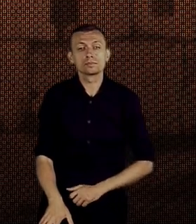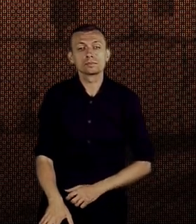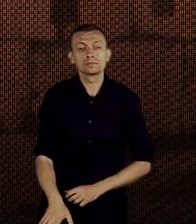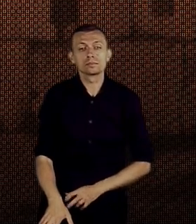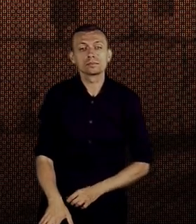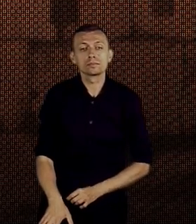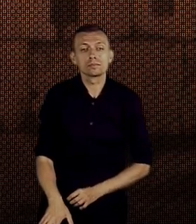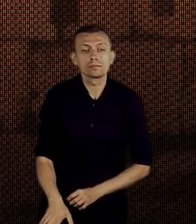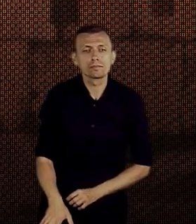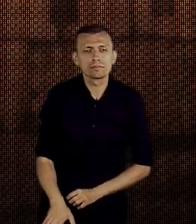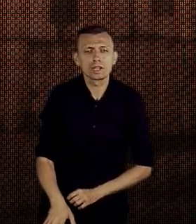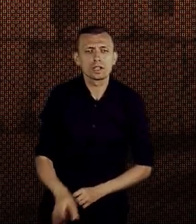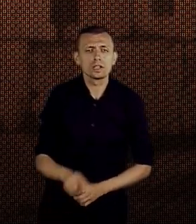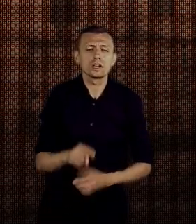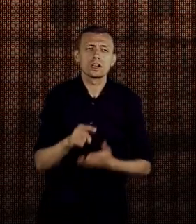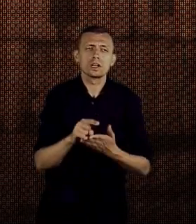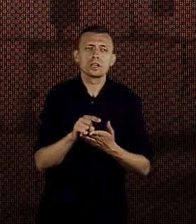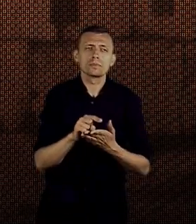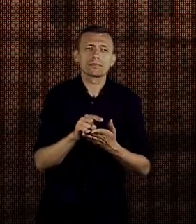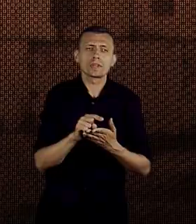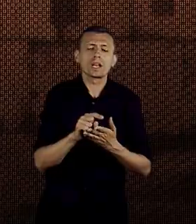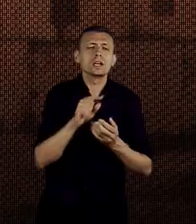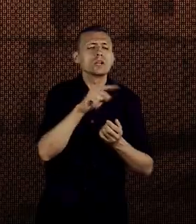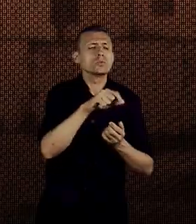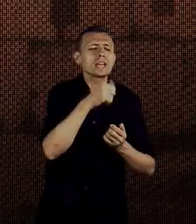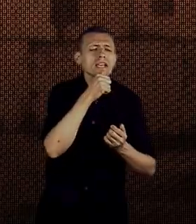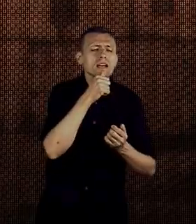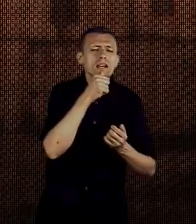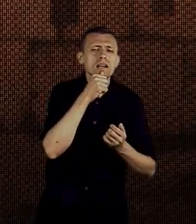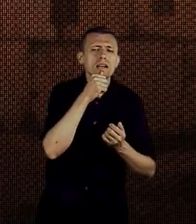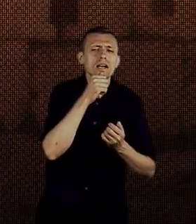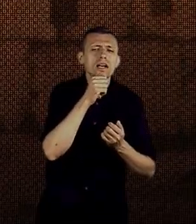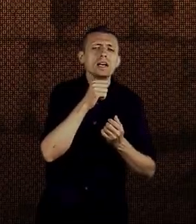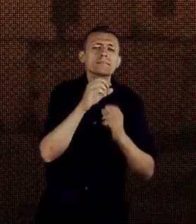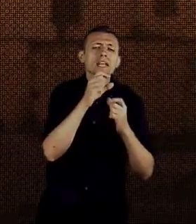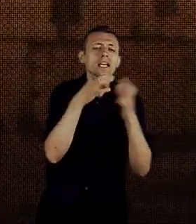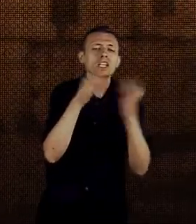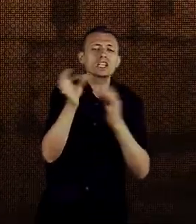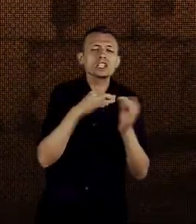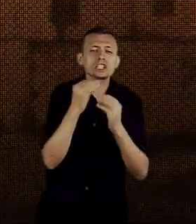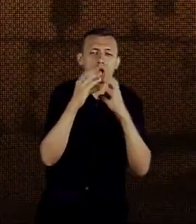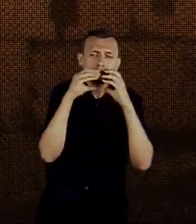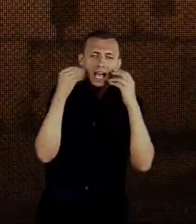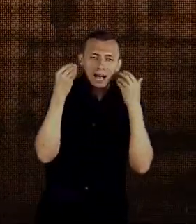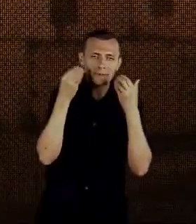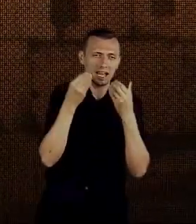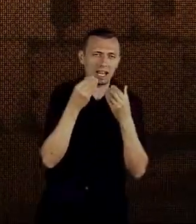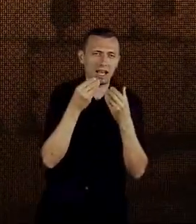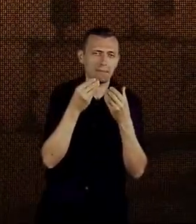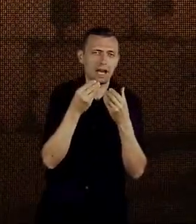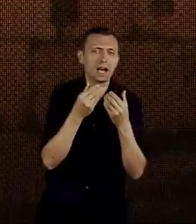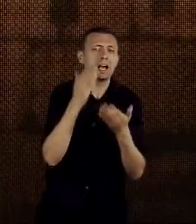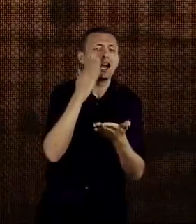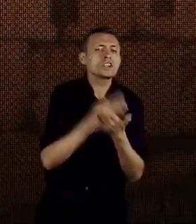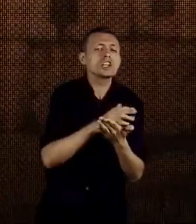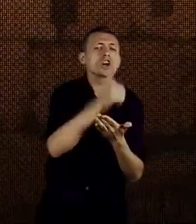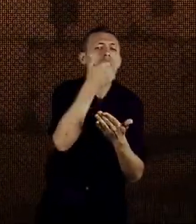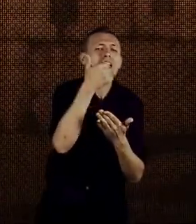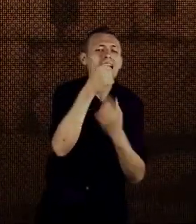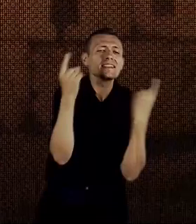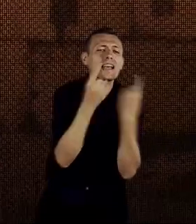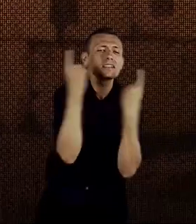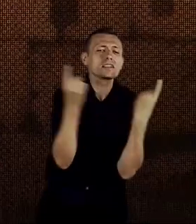kartach Biblii. To jedyny raz, kiedy Bóg kiedykolwiek poprosił kogokolwiek, aby złożył w ofierze swojego syna.